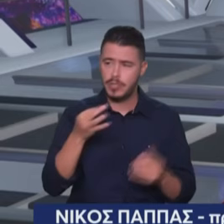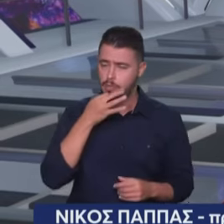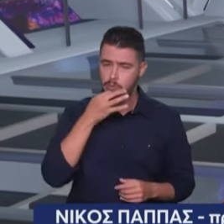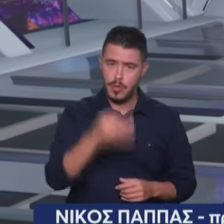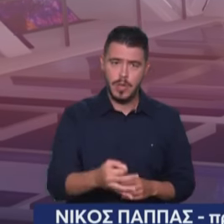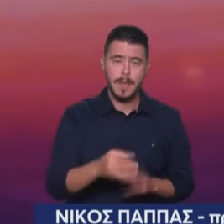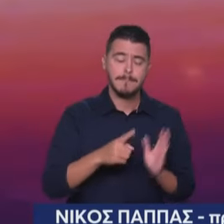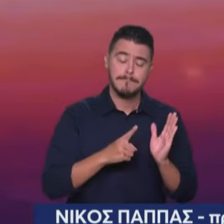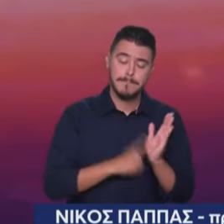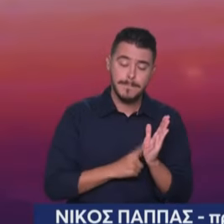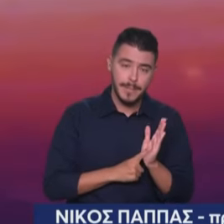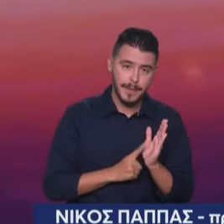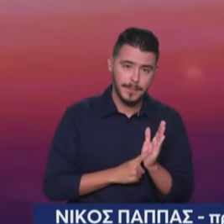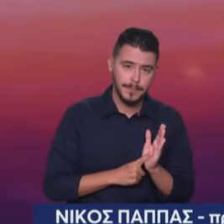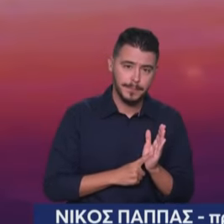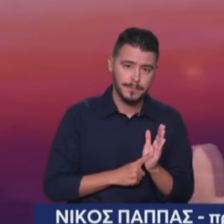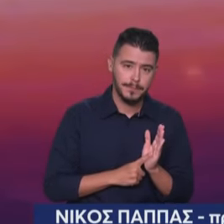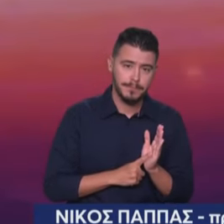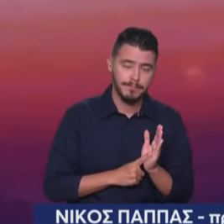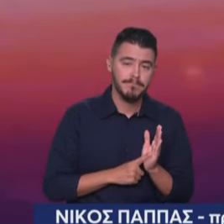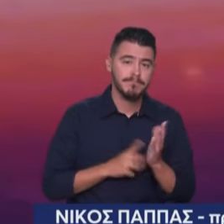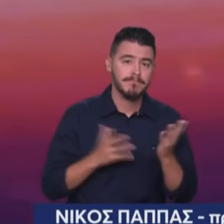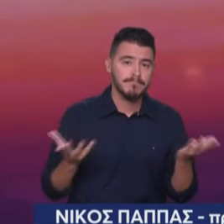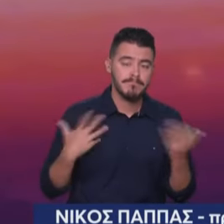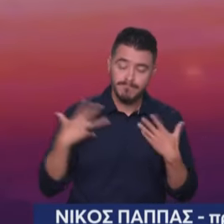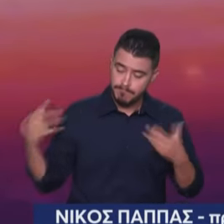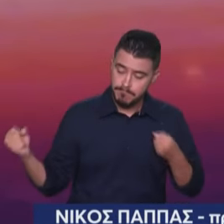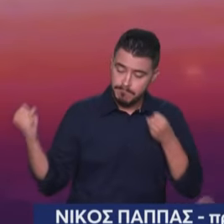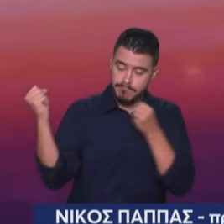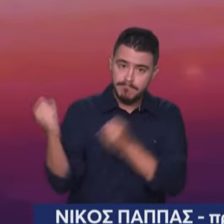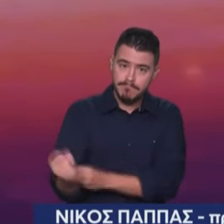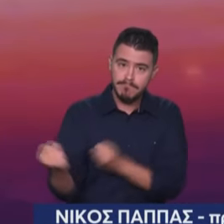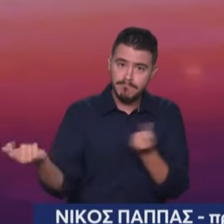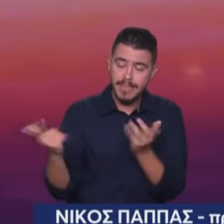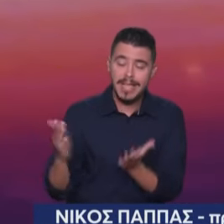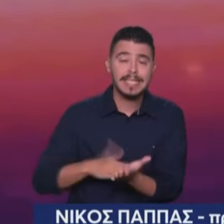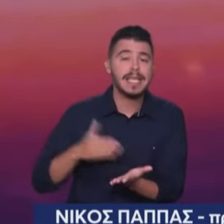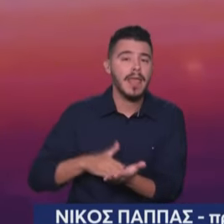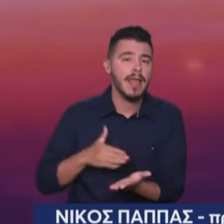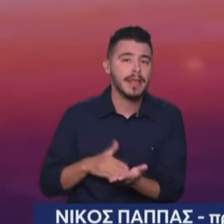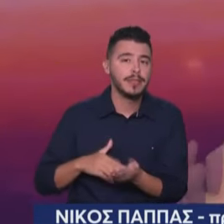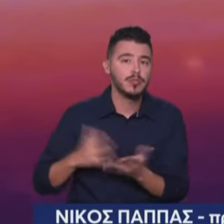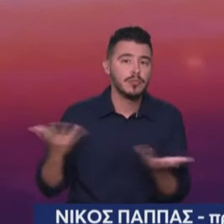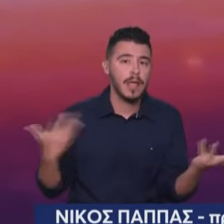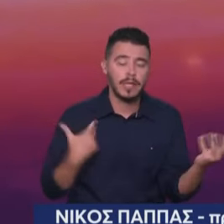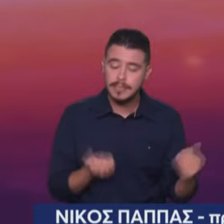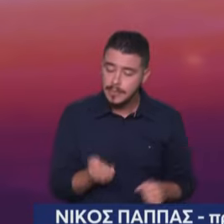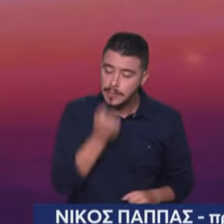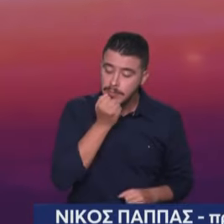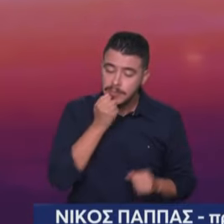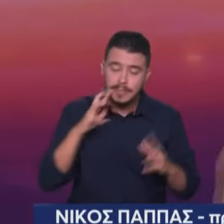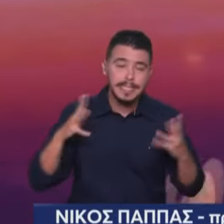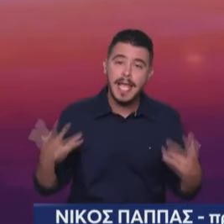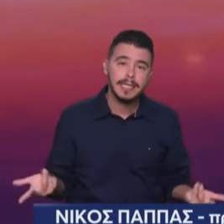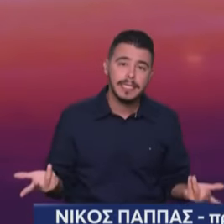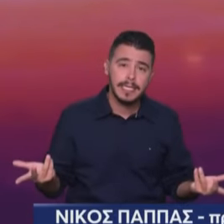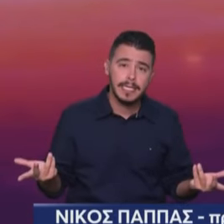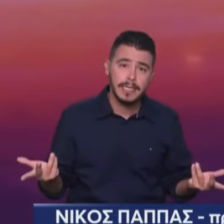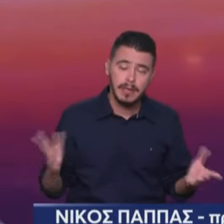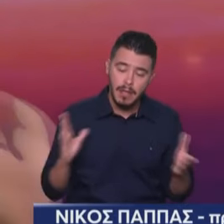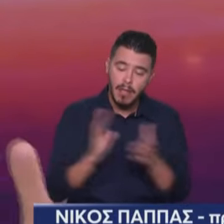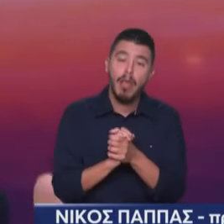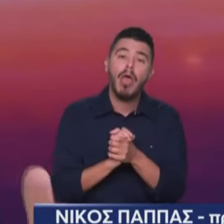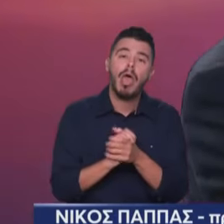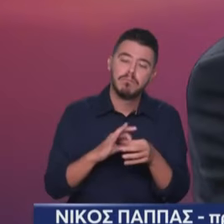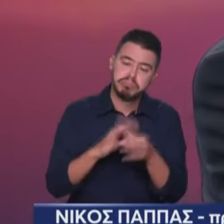να υπάρξει μια εξήγηση τι δεν πήγε καλά, γιατί δεν καταφέραμε να προχωρήσουμε ενωτικά, γιατί υπήρξαν εντάσεις